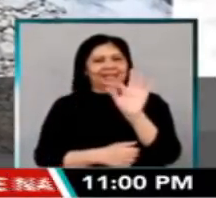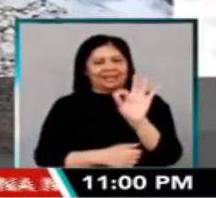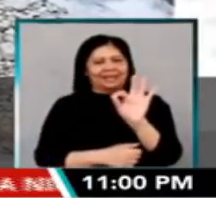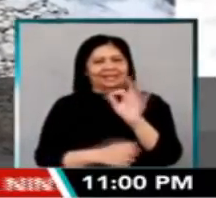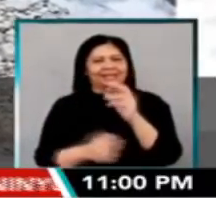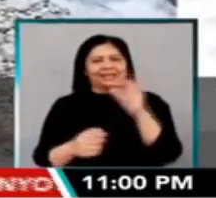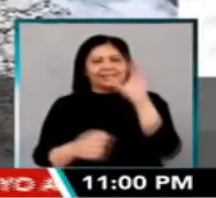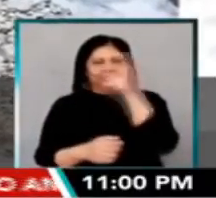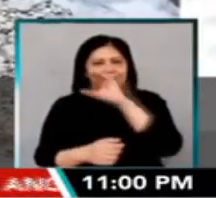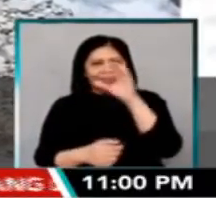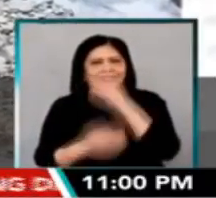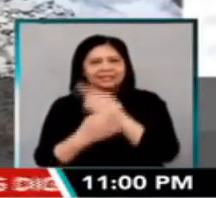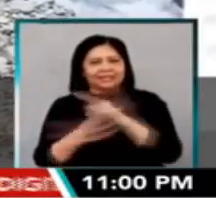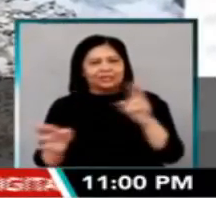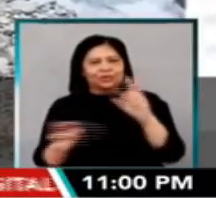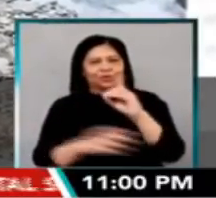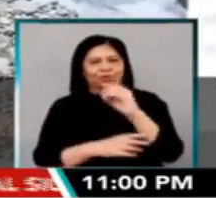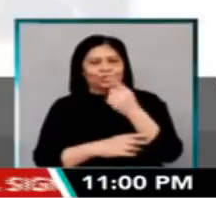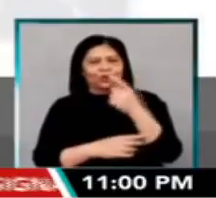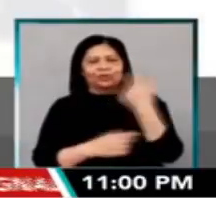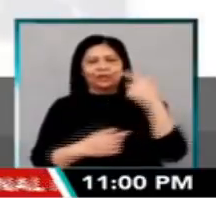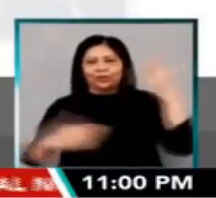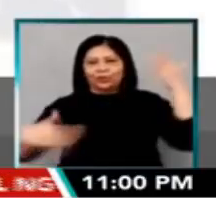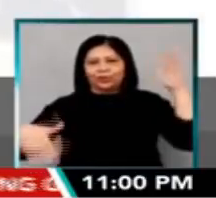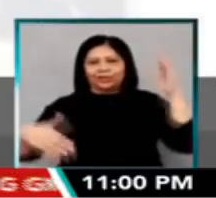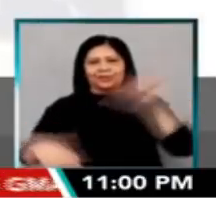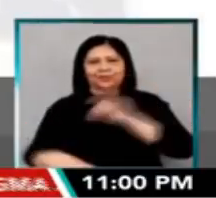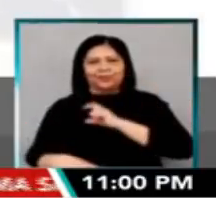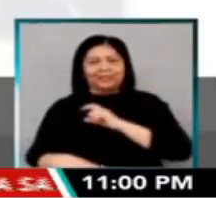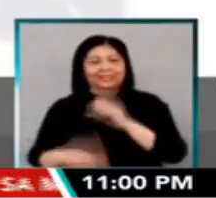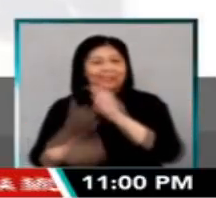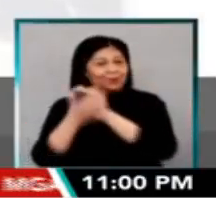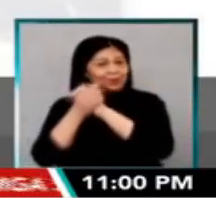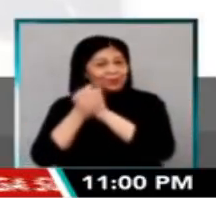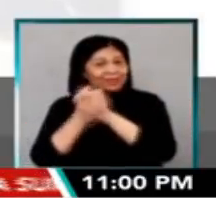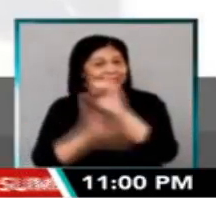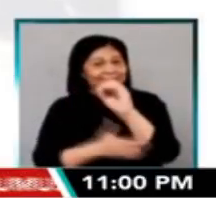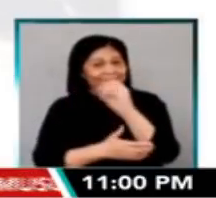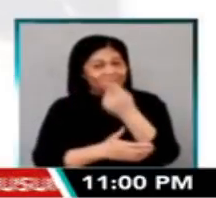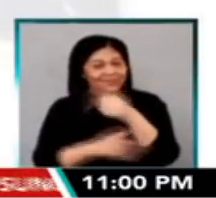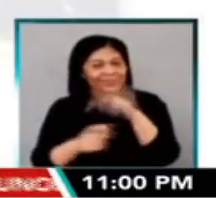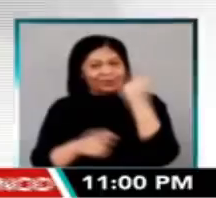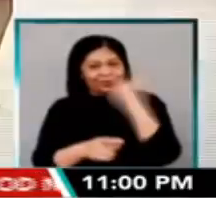ng Cordillera Police. Congrats, Zeus, at sa iyong mga handler.